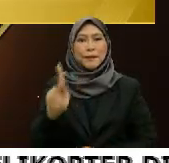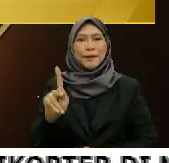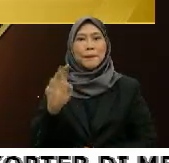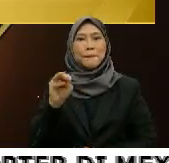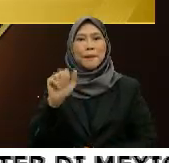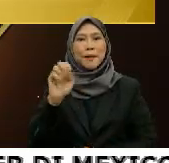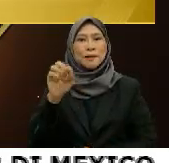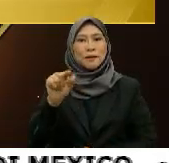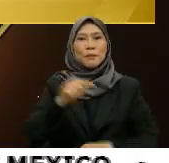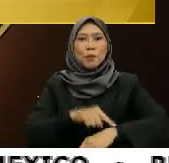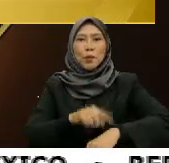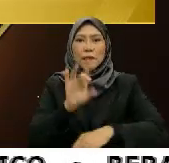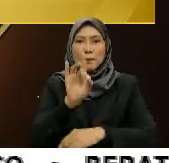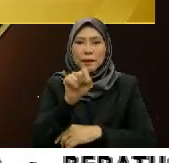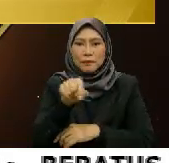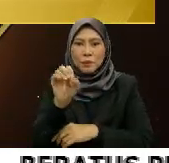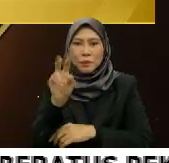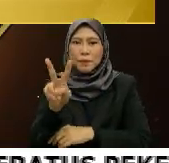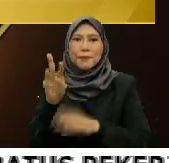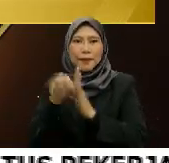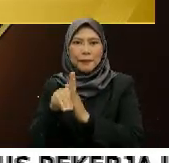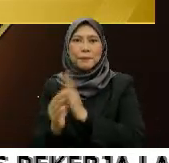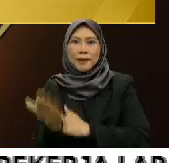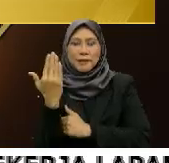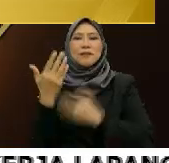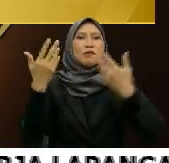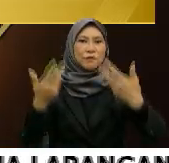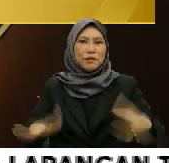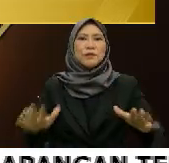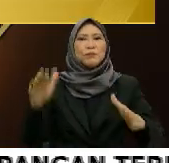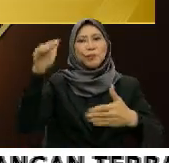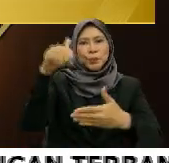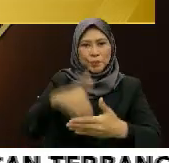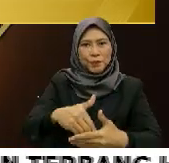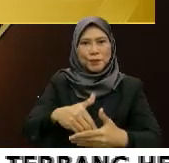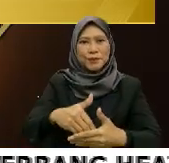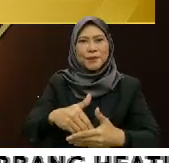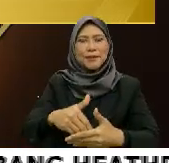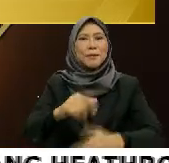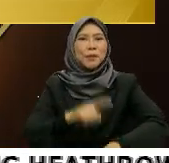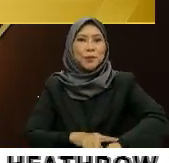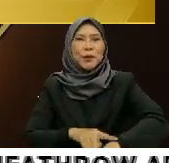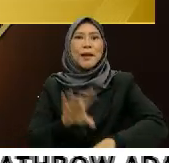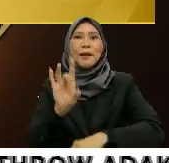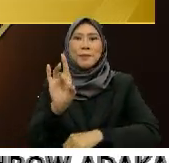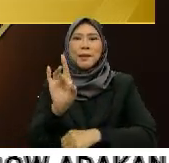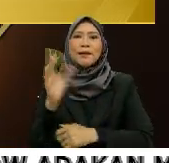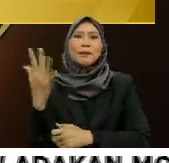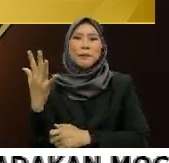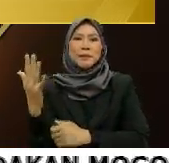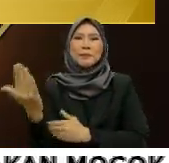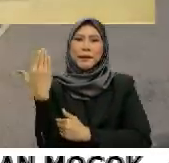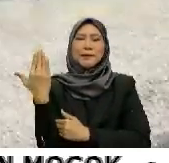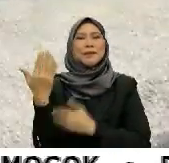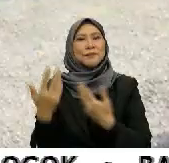macan ini pada jam 8-2 menit pagi dan selesai menaikkan tanggung jawab mereka mengundi pada jam 8:15